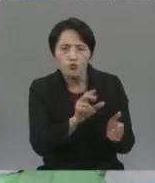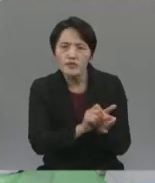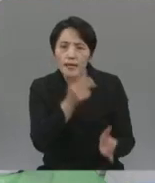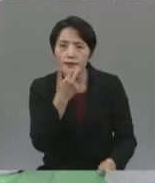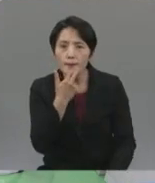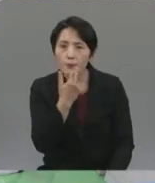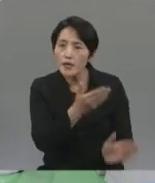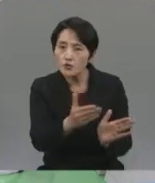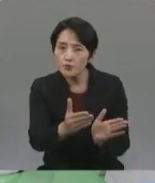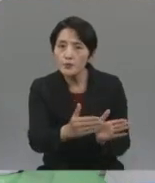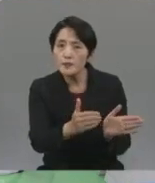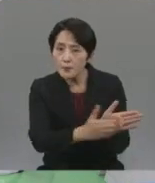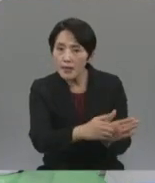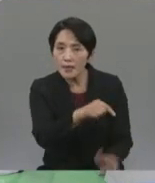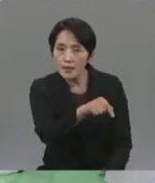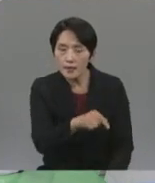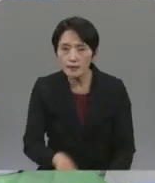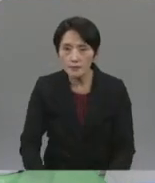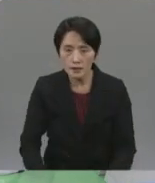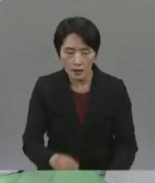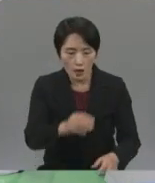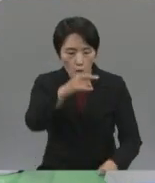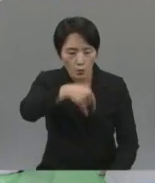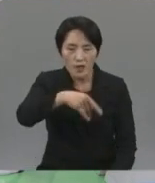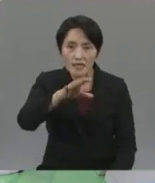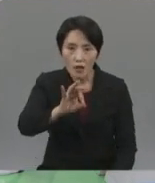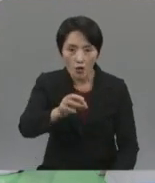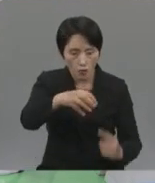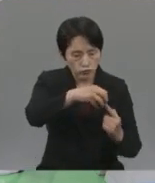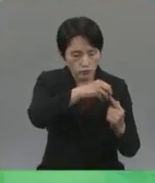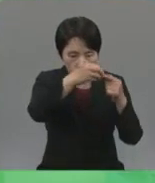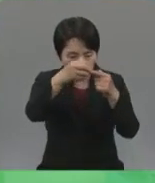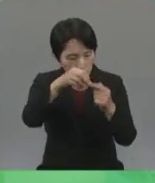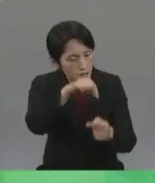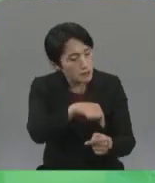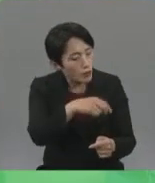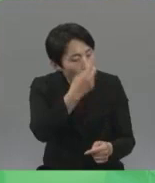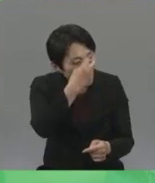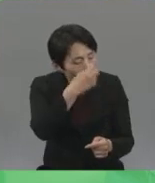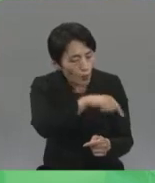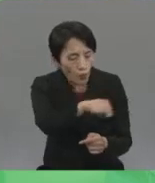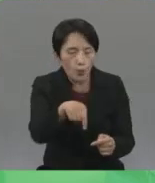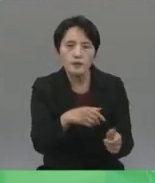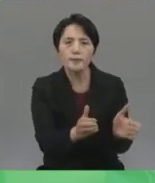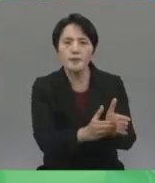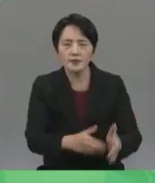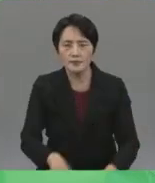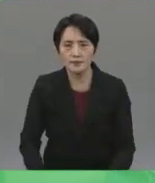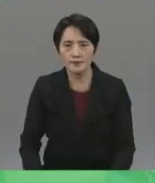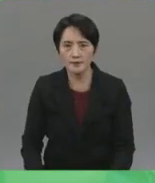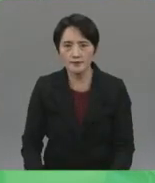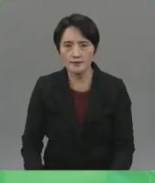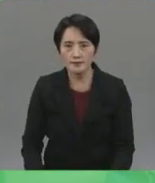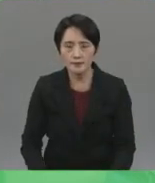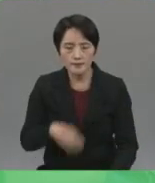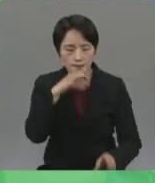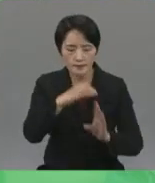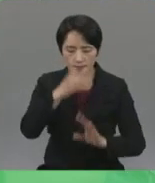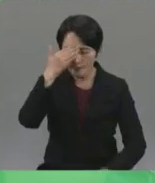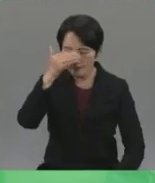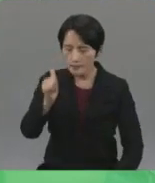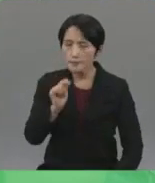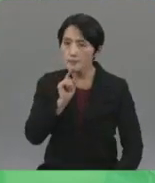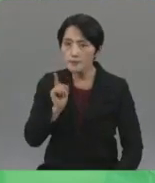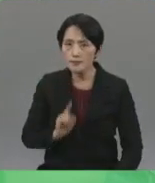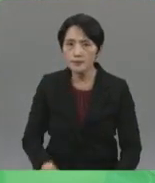актуальное требование нынешней ситуации с безопасностью государства Чем более отчаянными становятся интернтационные